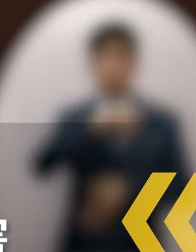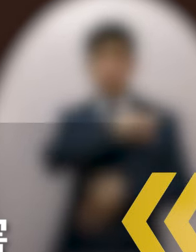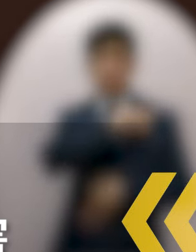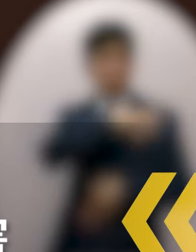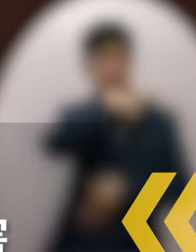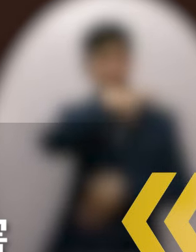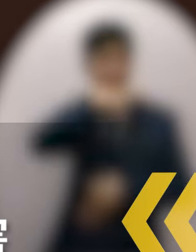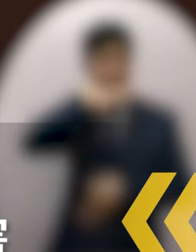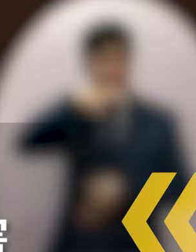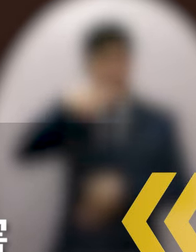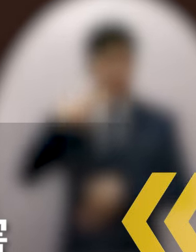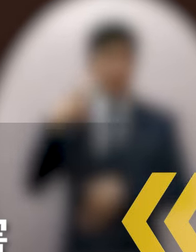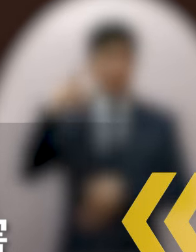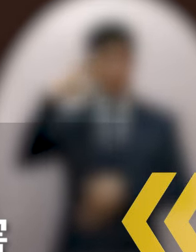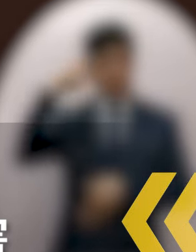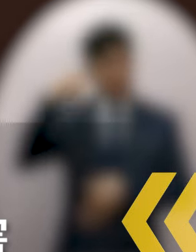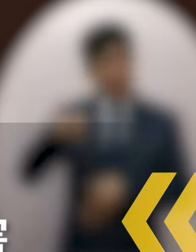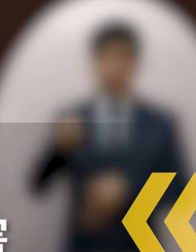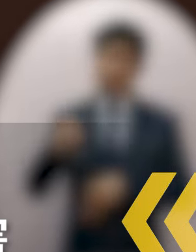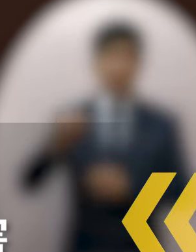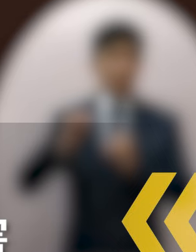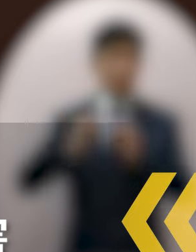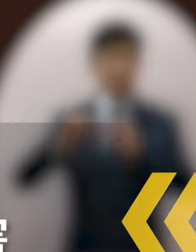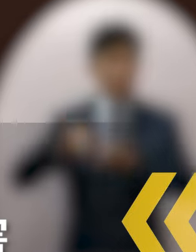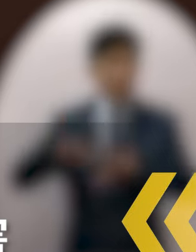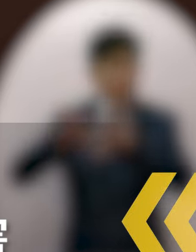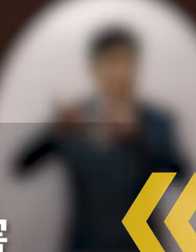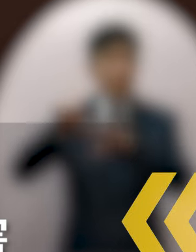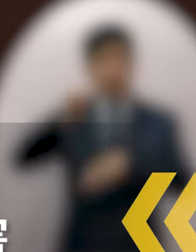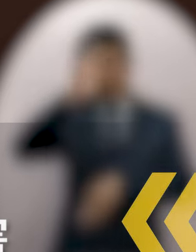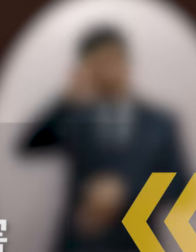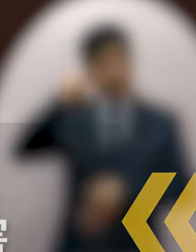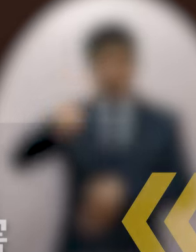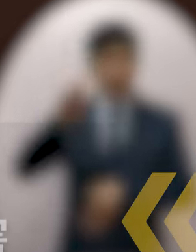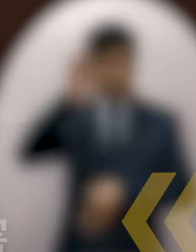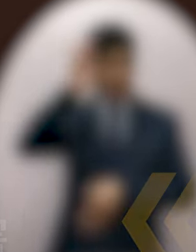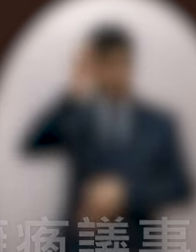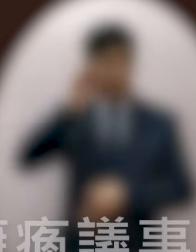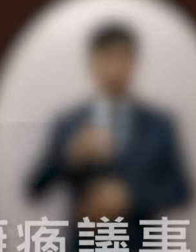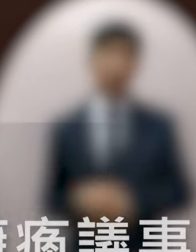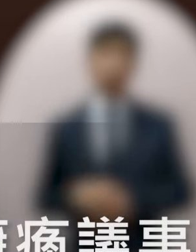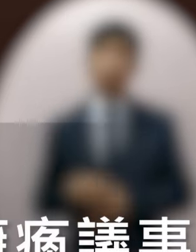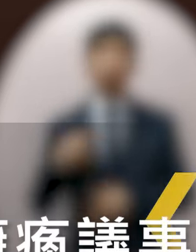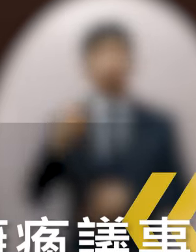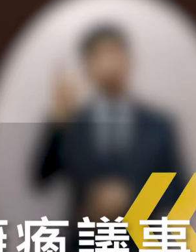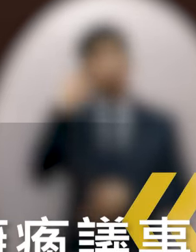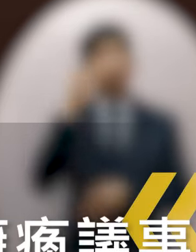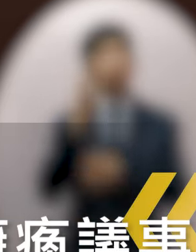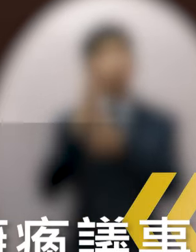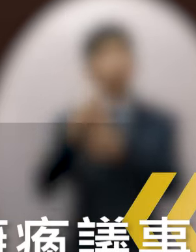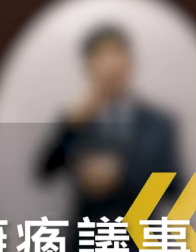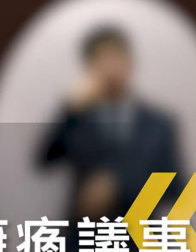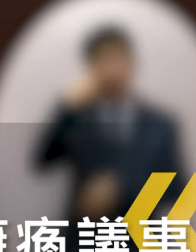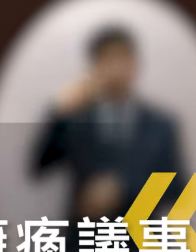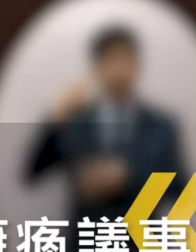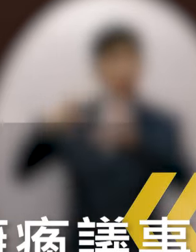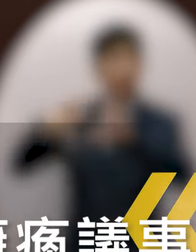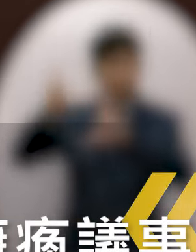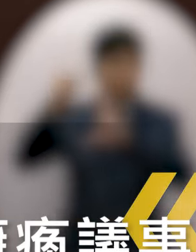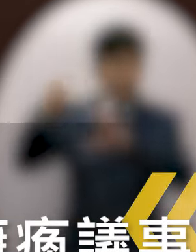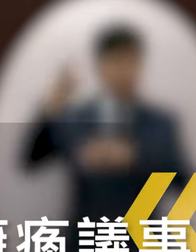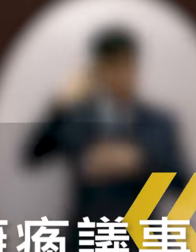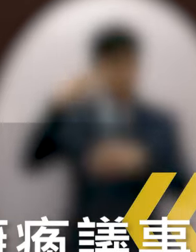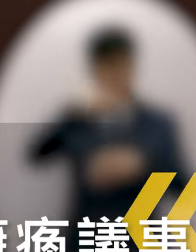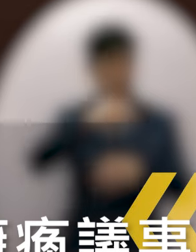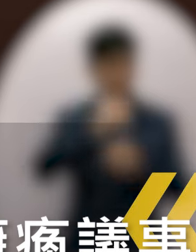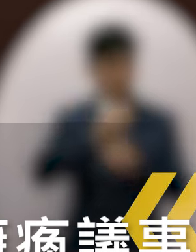成了名副其实的民主进步党。我要问赖清德，这就是你想要的立法院？